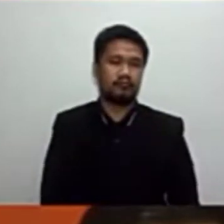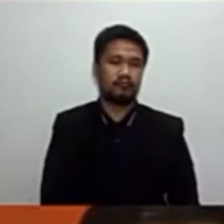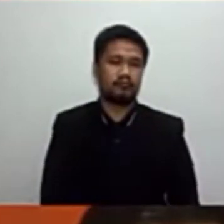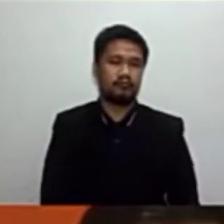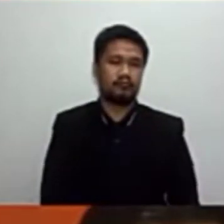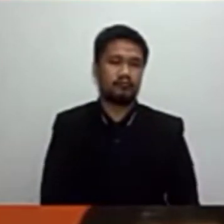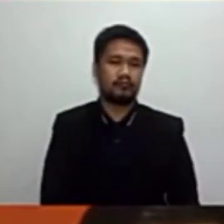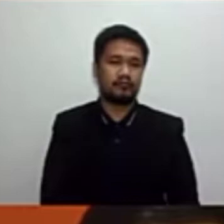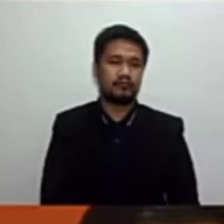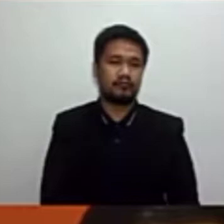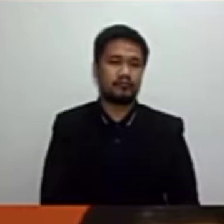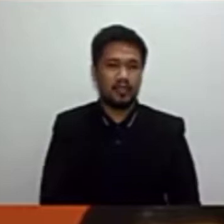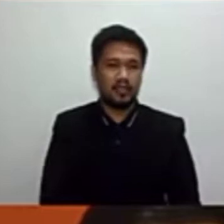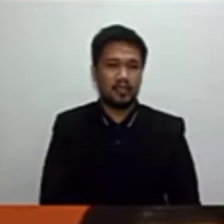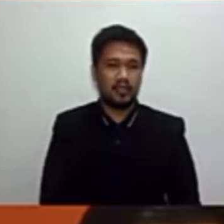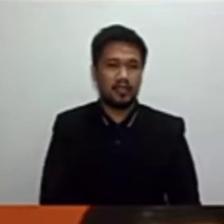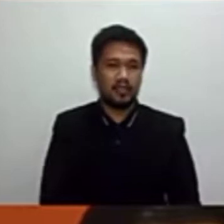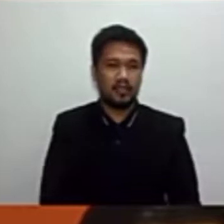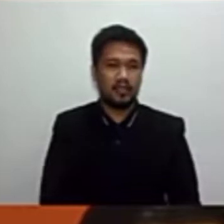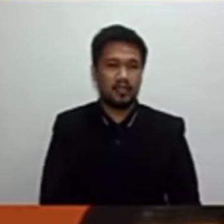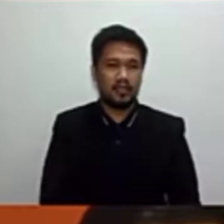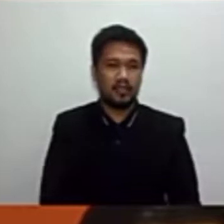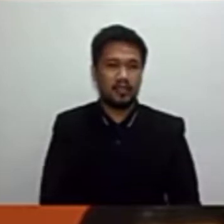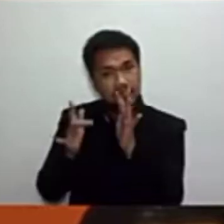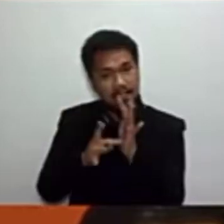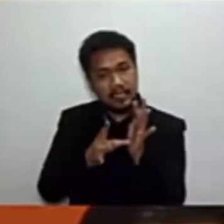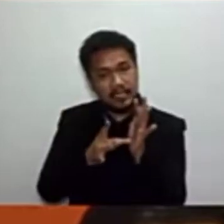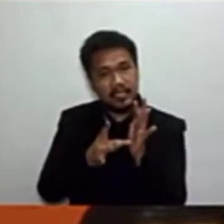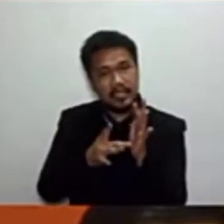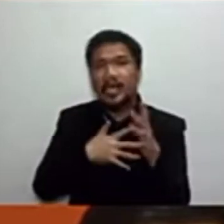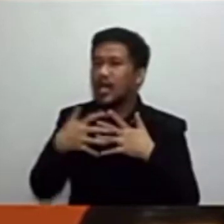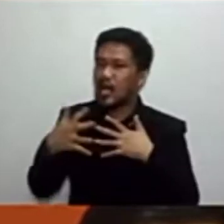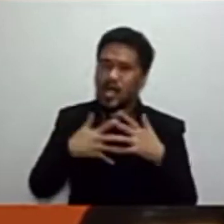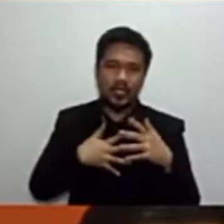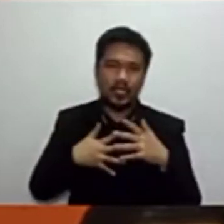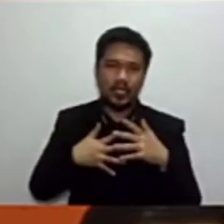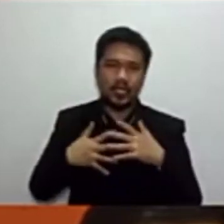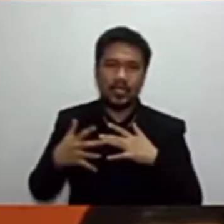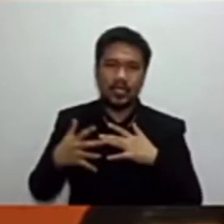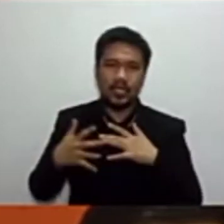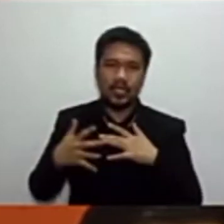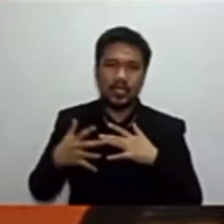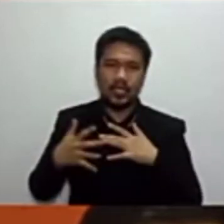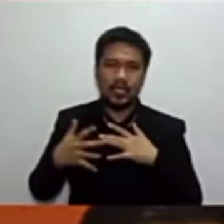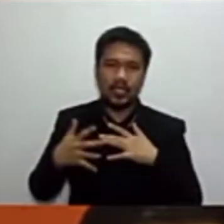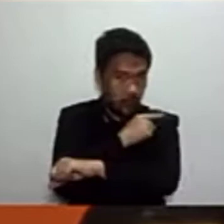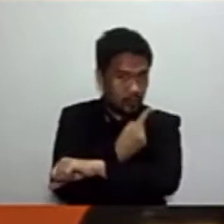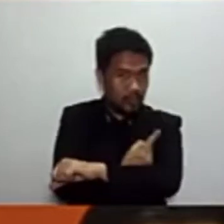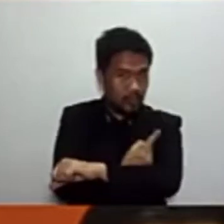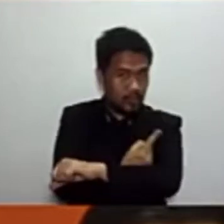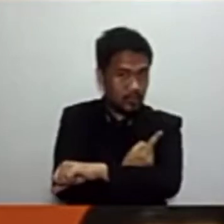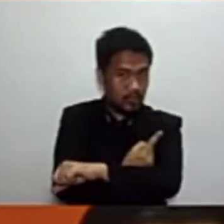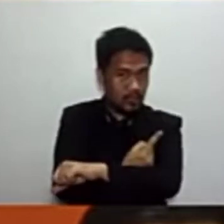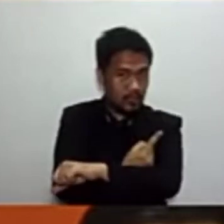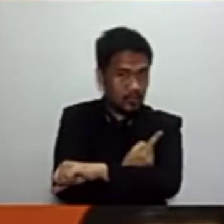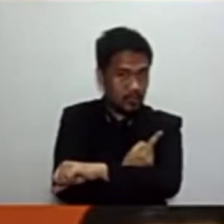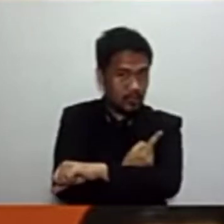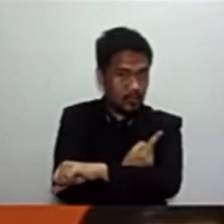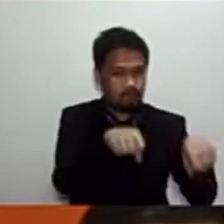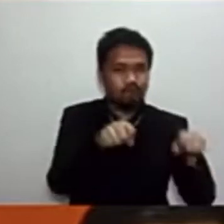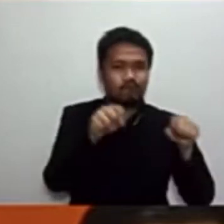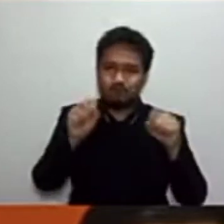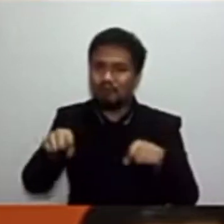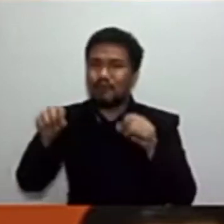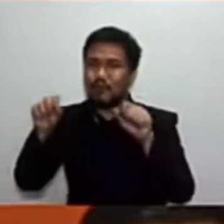Para kay Jesus, kahit wala sa posisyon, pwedeng